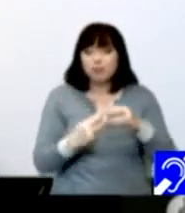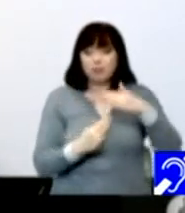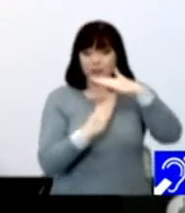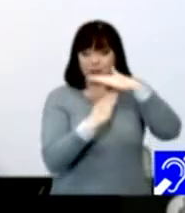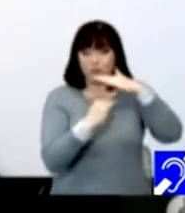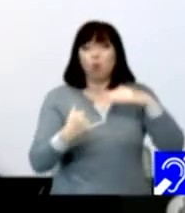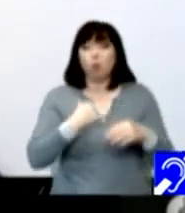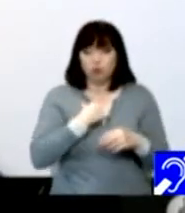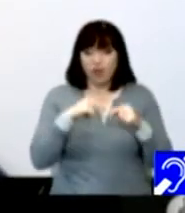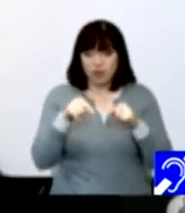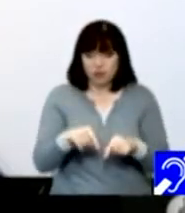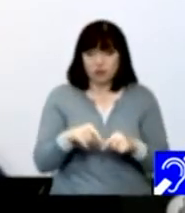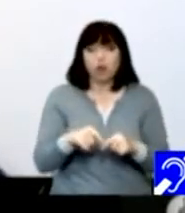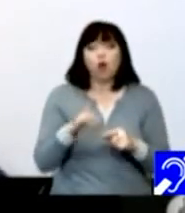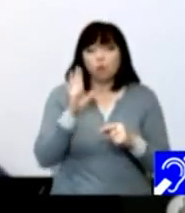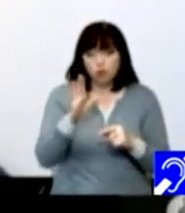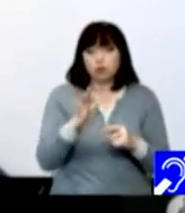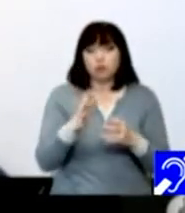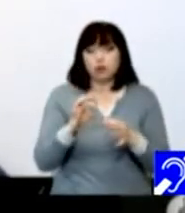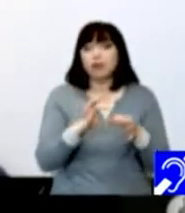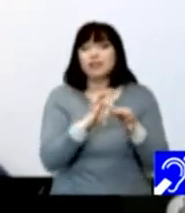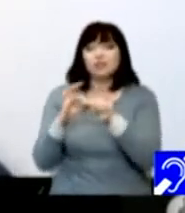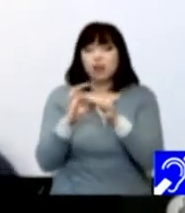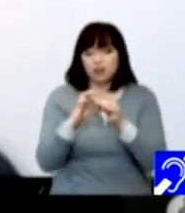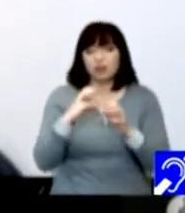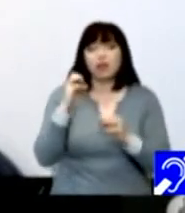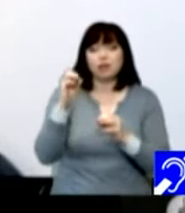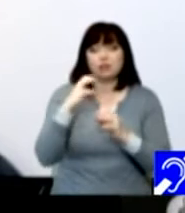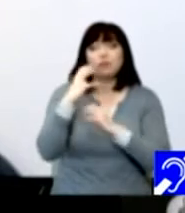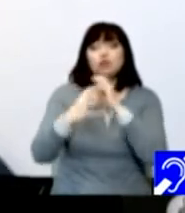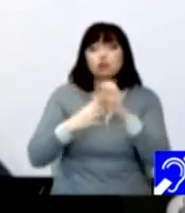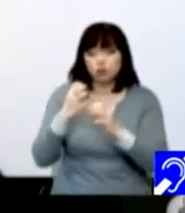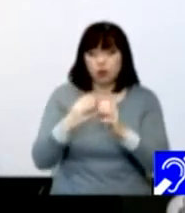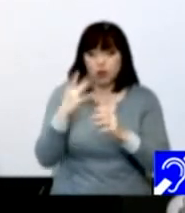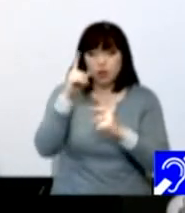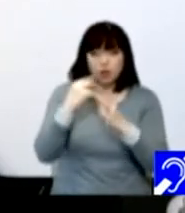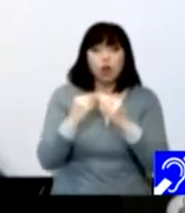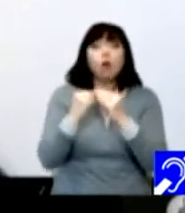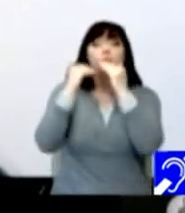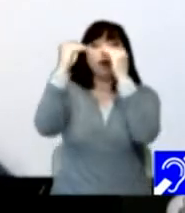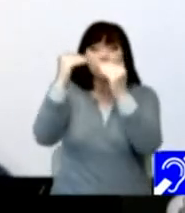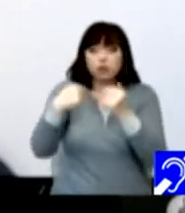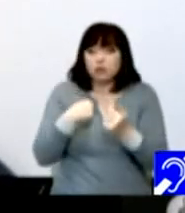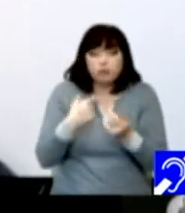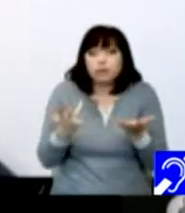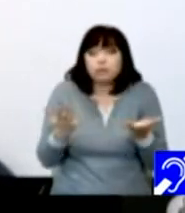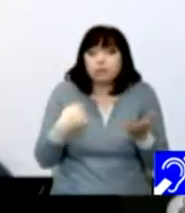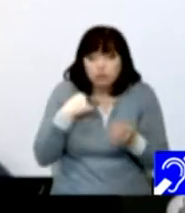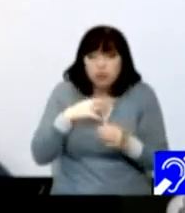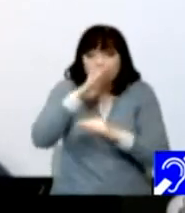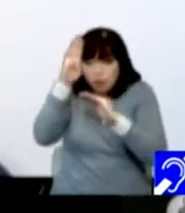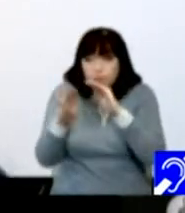noi vor reflecta cotațiile internaționale. Dacă ele vor merge în sus, nu avem cum să evităm